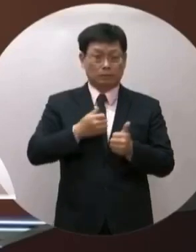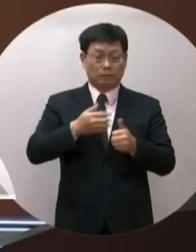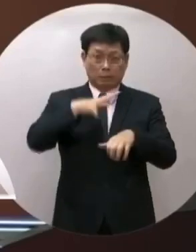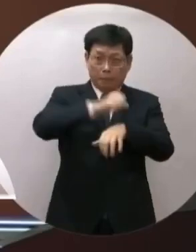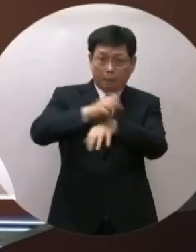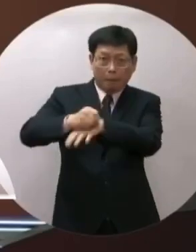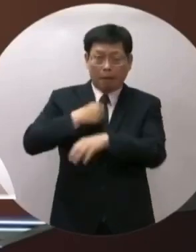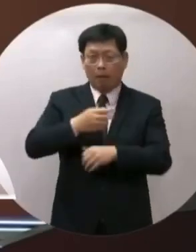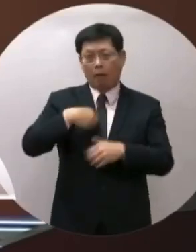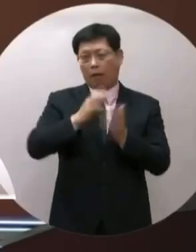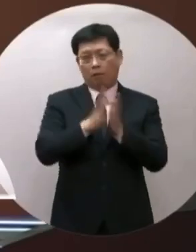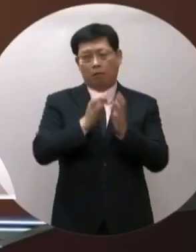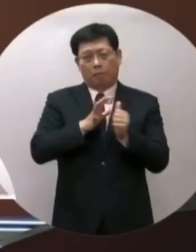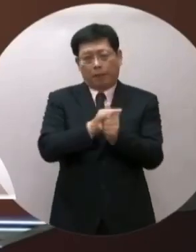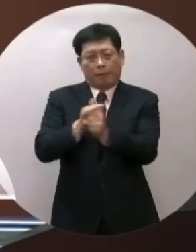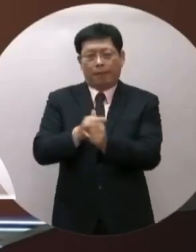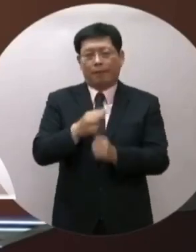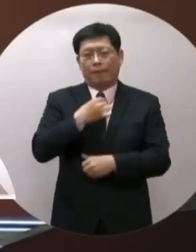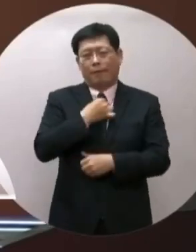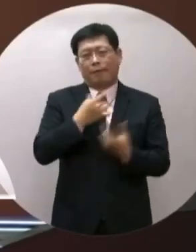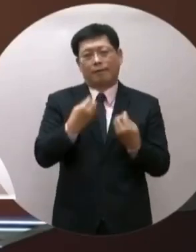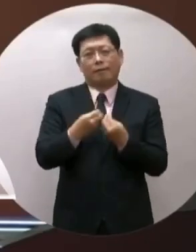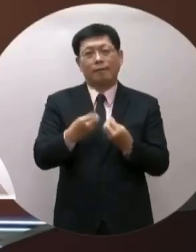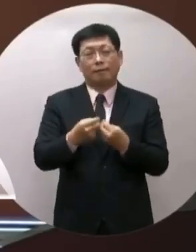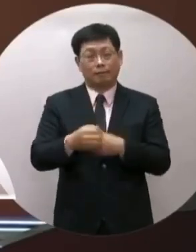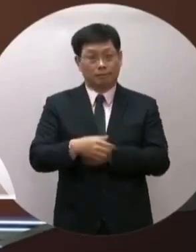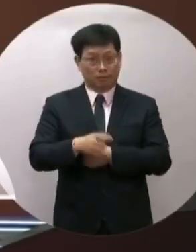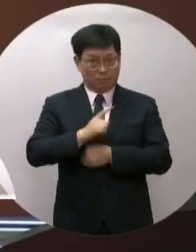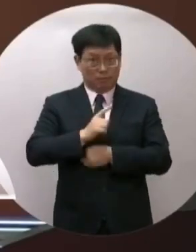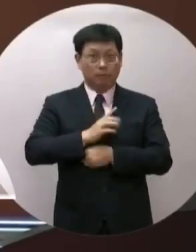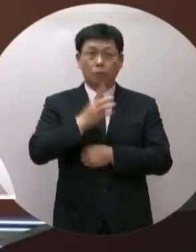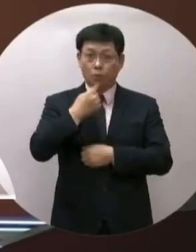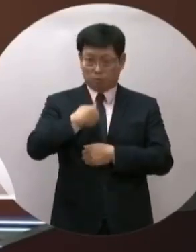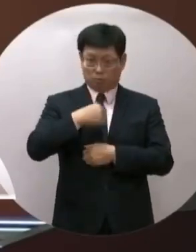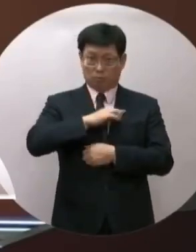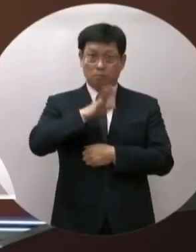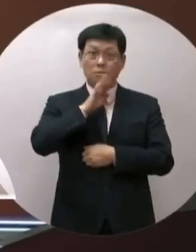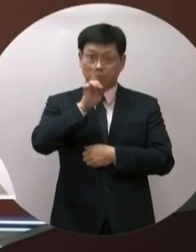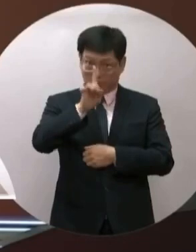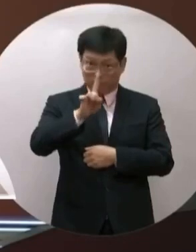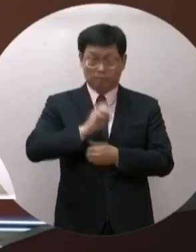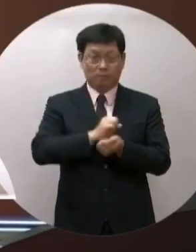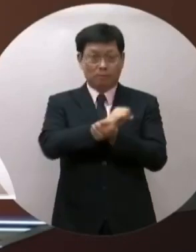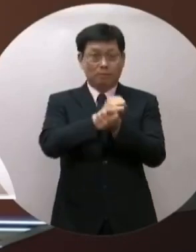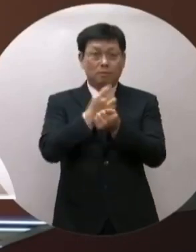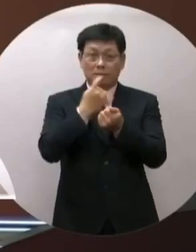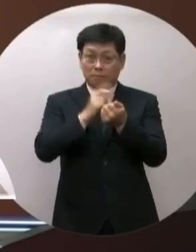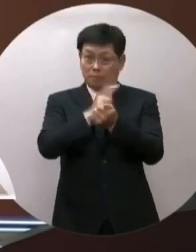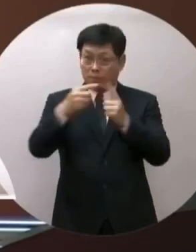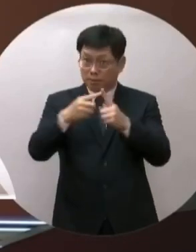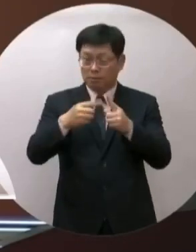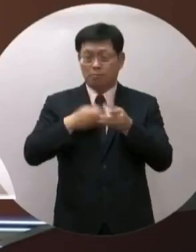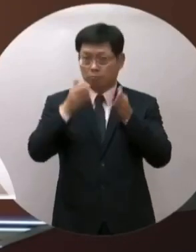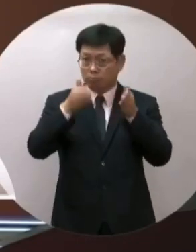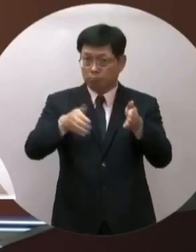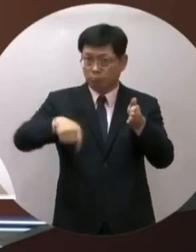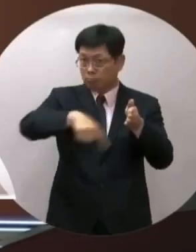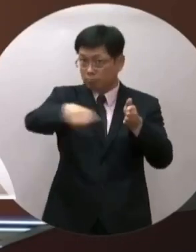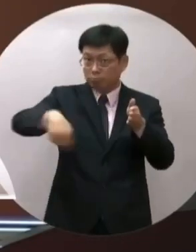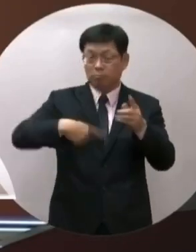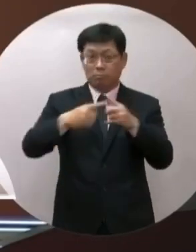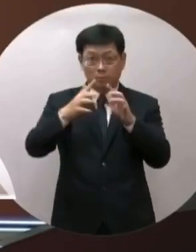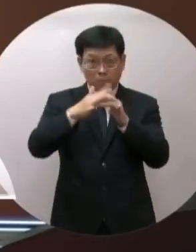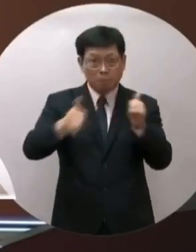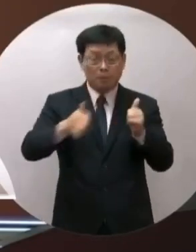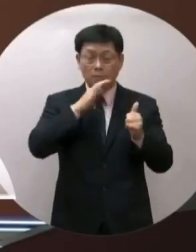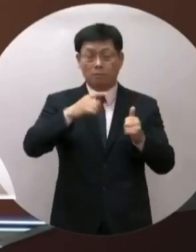有的人都不自由。然后他用我是一个柏林人这个句子，他向柏林人民和